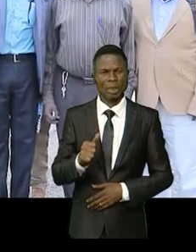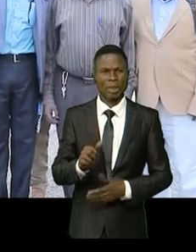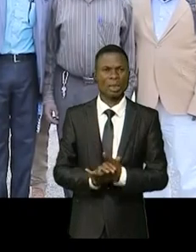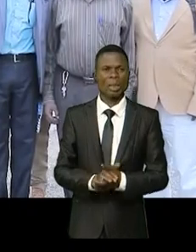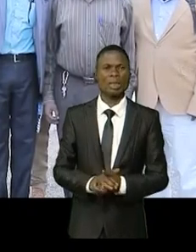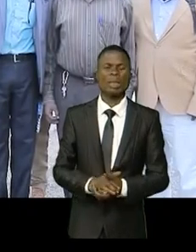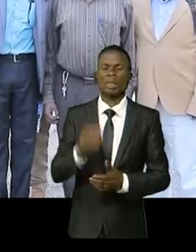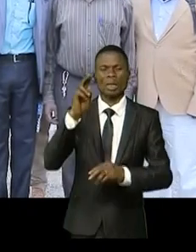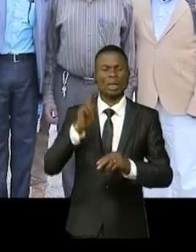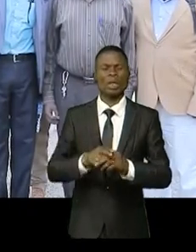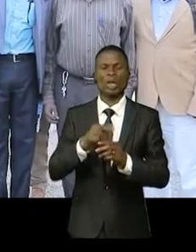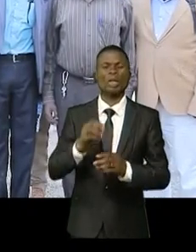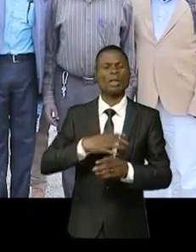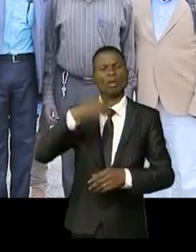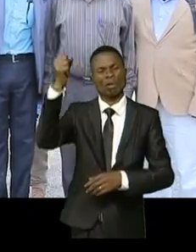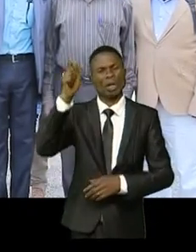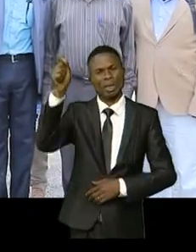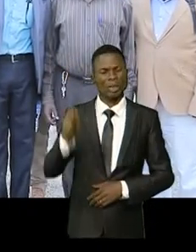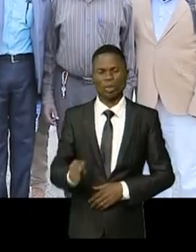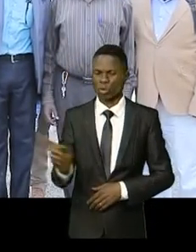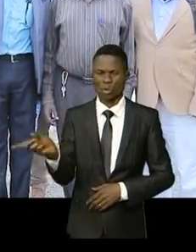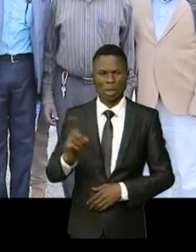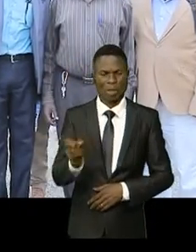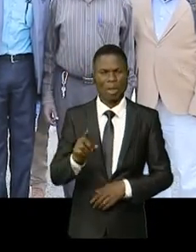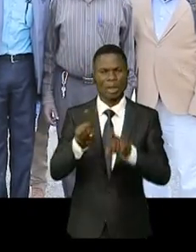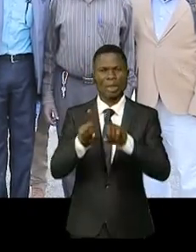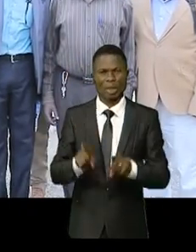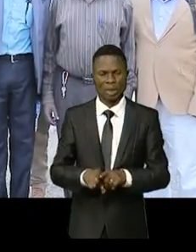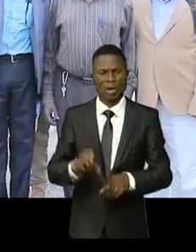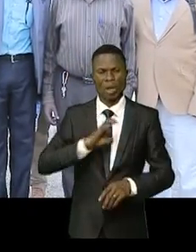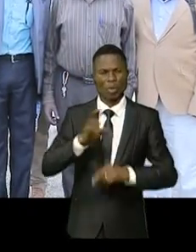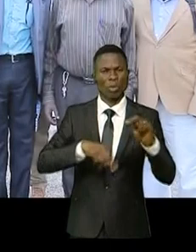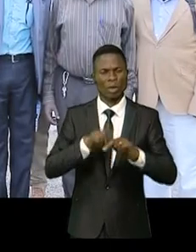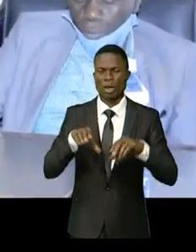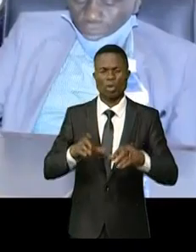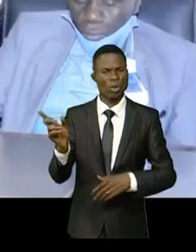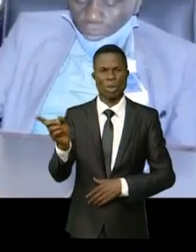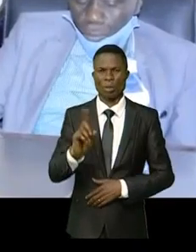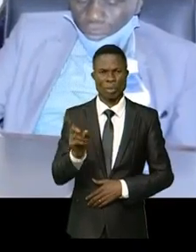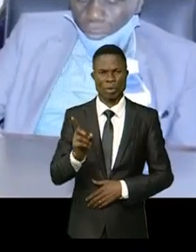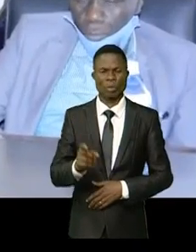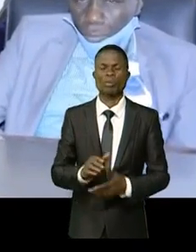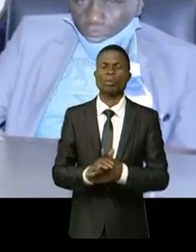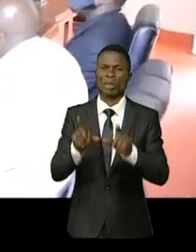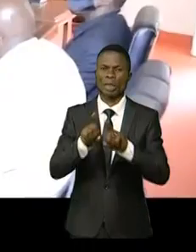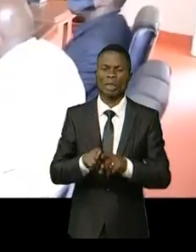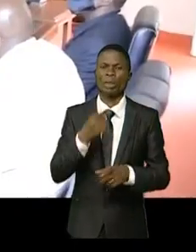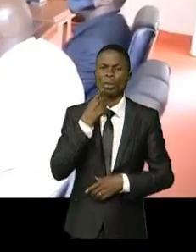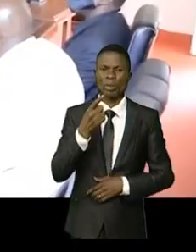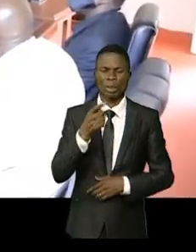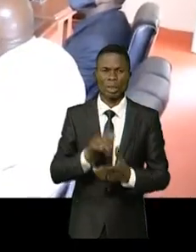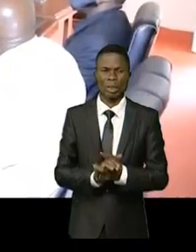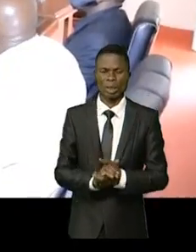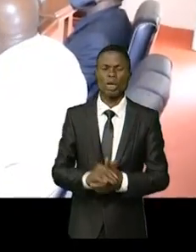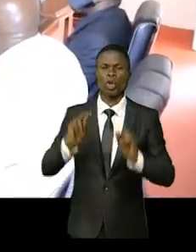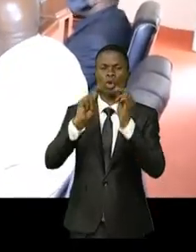pas au-dessus des forces armées de la République ou de la police nationale congolaise. Il faut dire que le G5